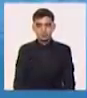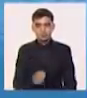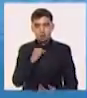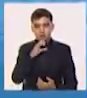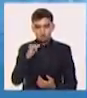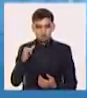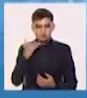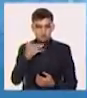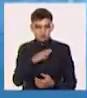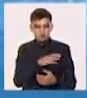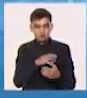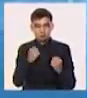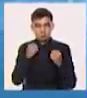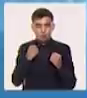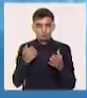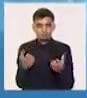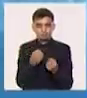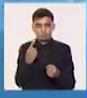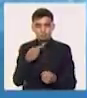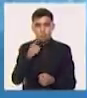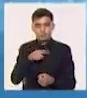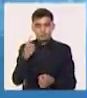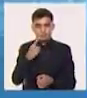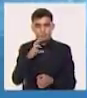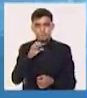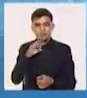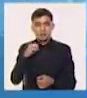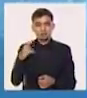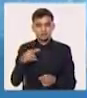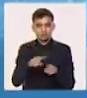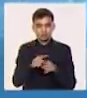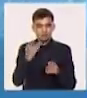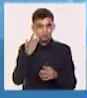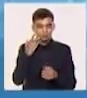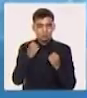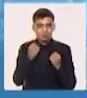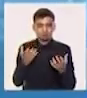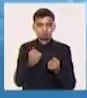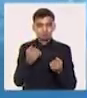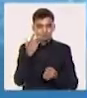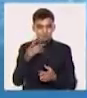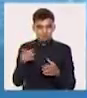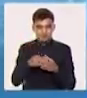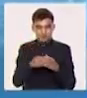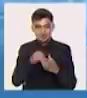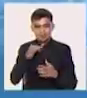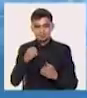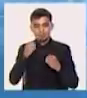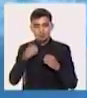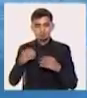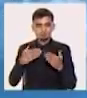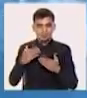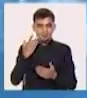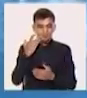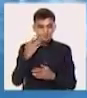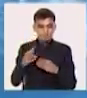ауысу спортты қолдау жағынан Қазақстандағы нөмір бірінші бренд болып саналады. Бірнеше жыл қатарынан жетістікке жеткен спортшылармен тығыз байланыс